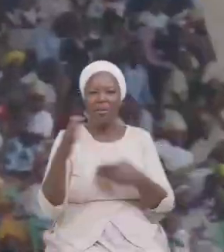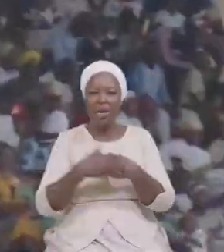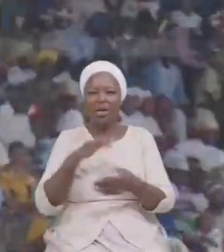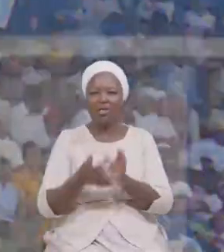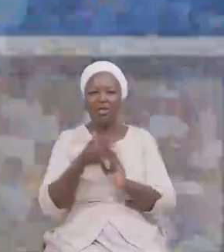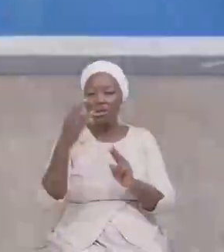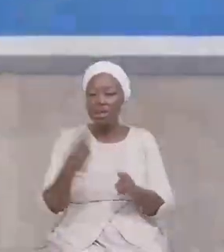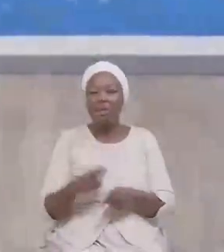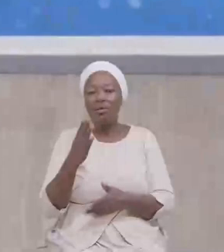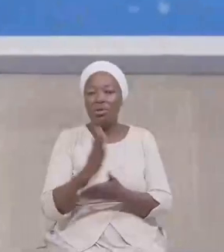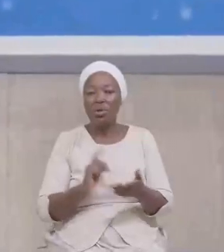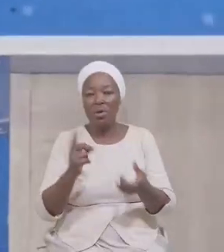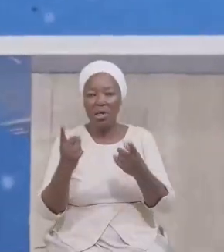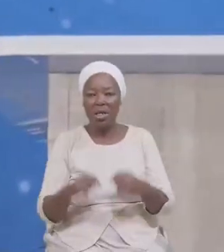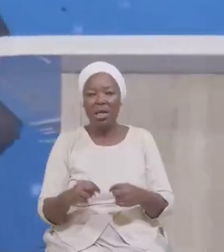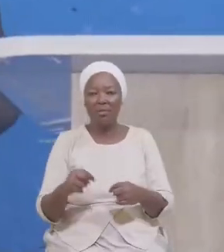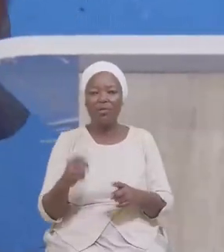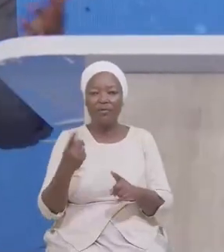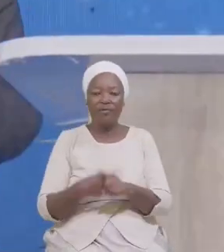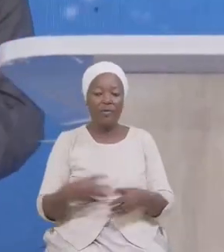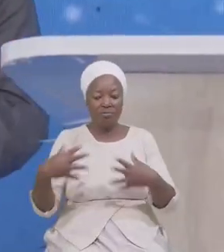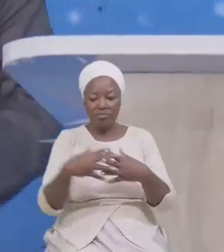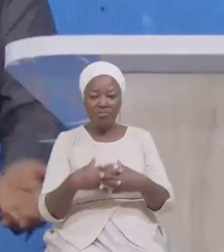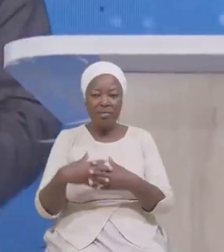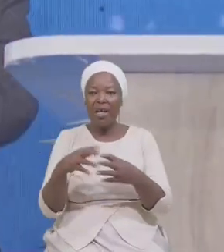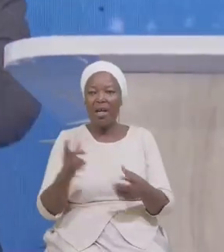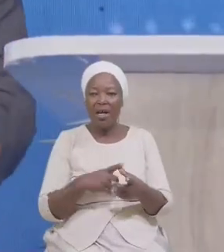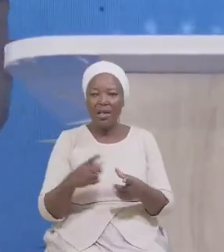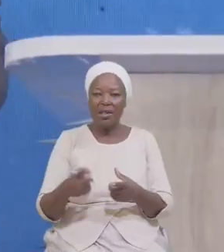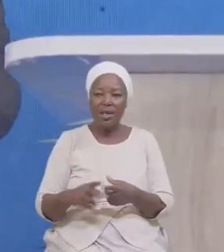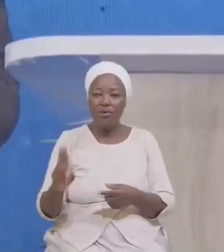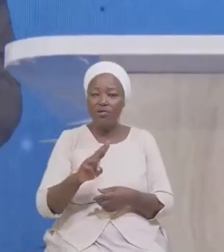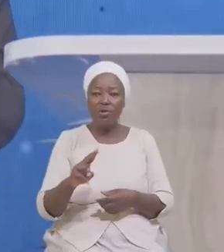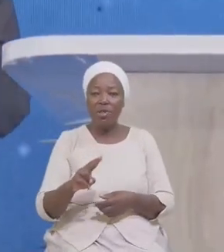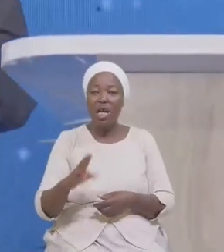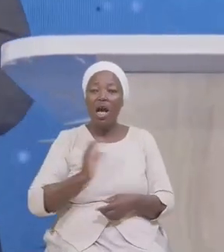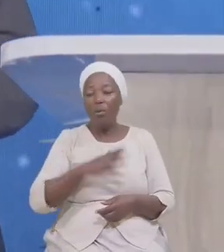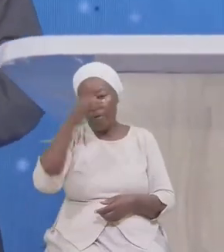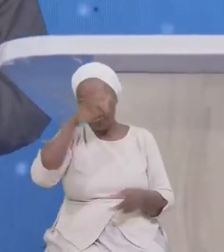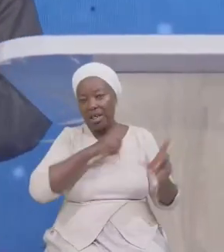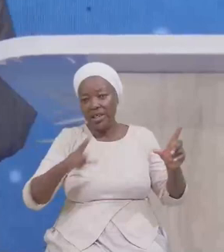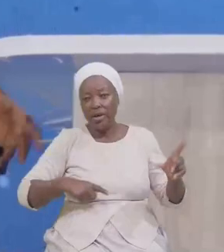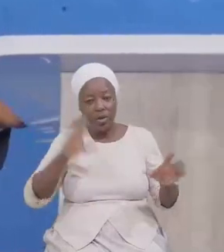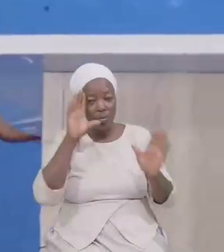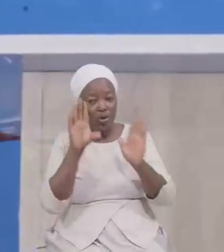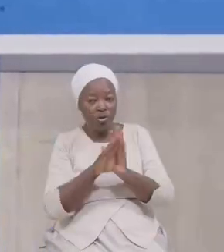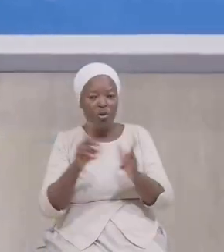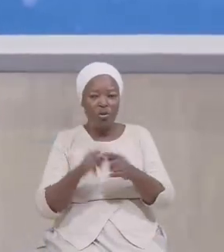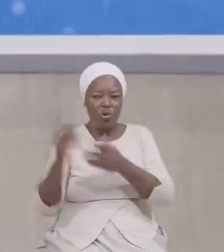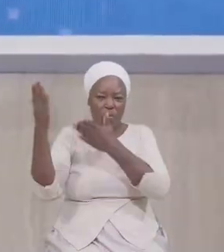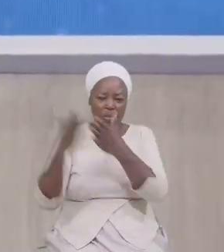Quelqu'un était venu d'Angleterre. Il a utilisé ma photo pour rassembler la foule.